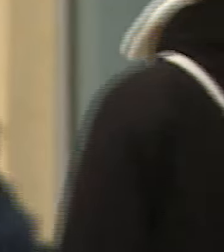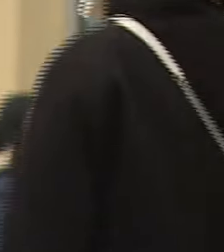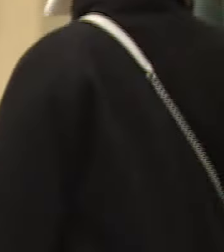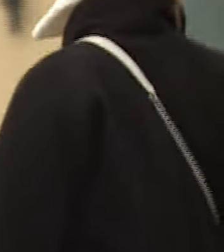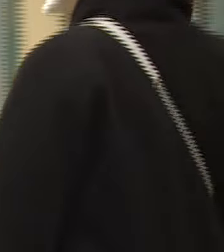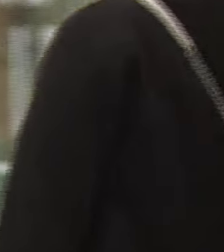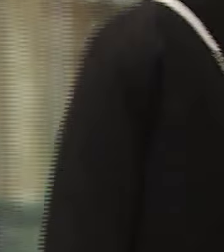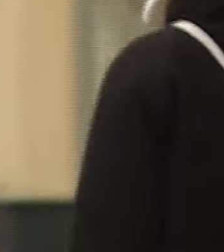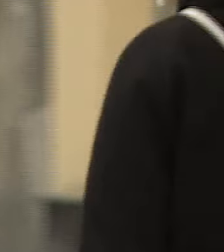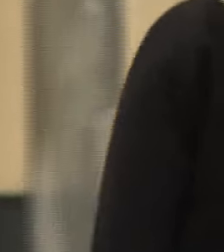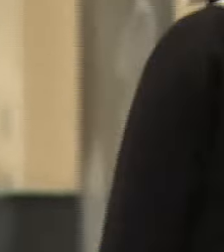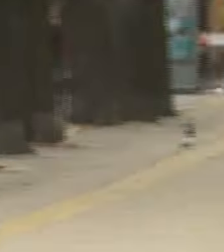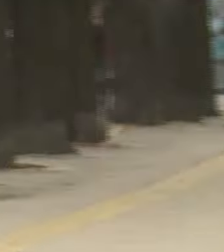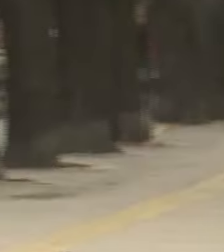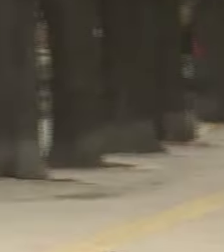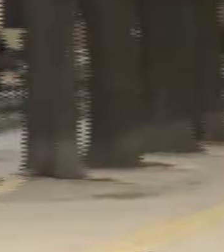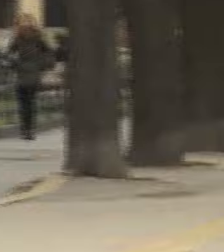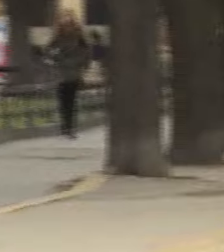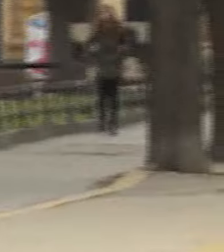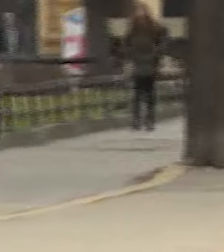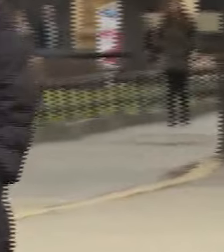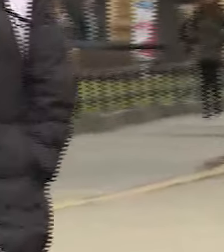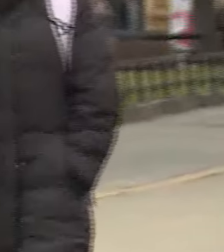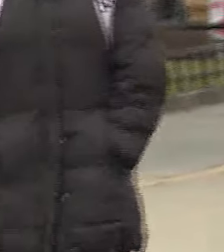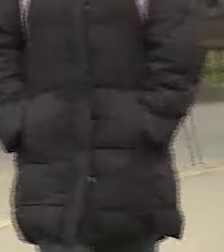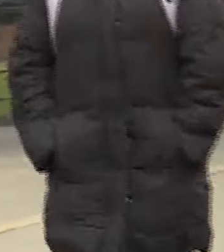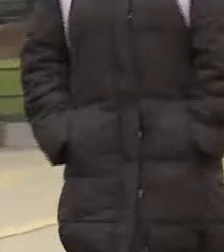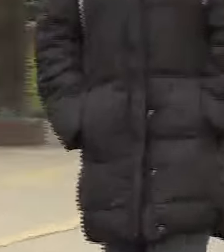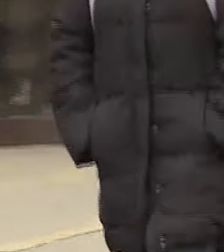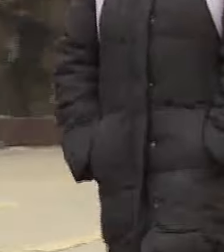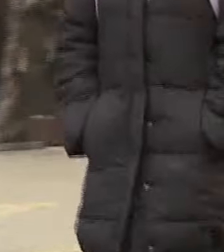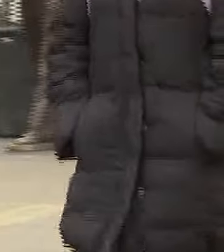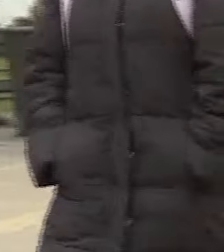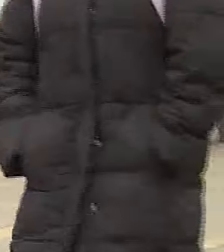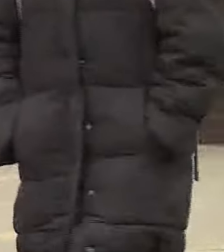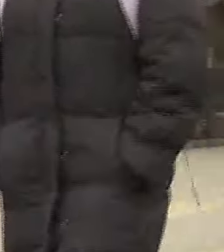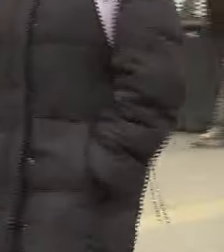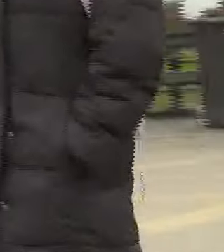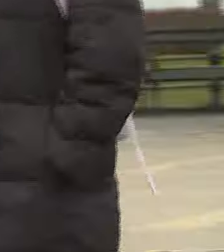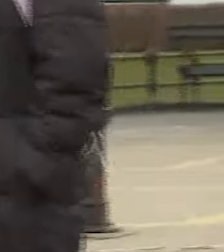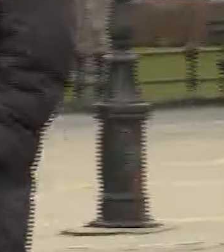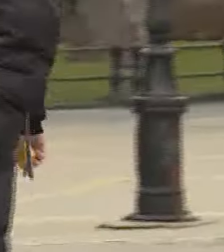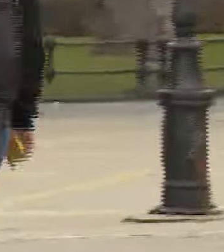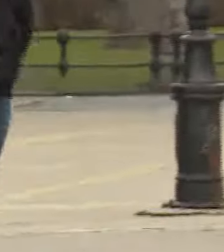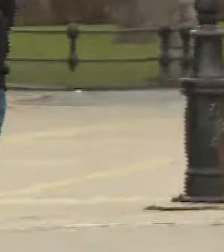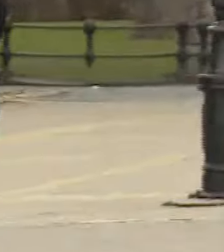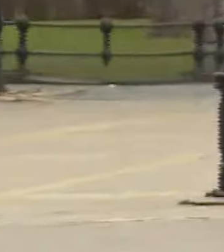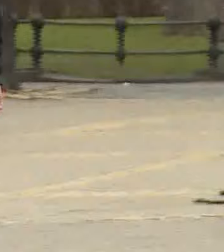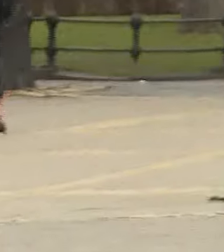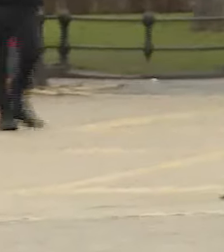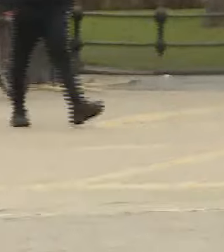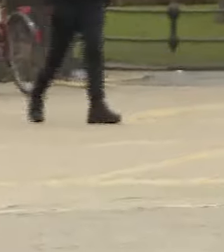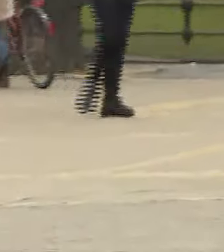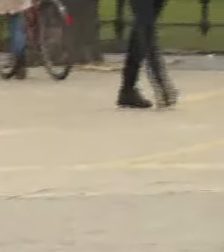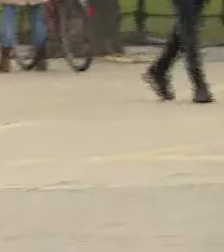csak 204 euró volt. 2027 végéig a minimálbér összegének is el kell érnie a 650